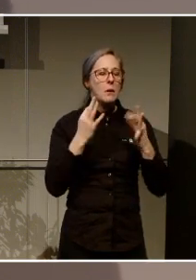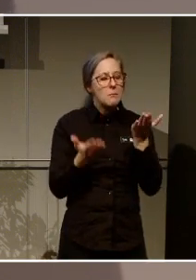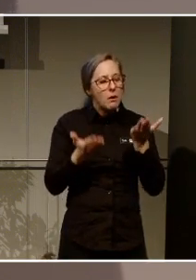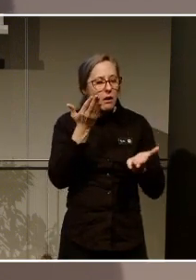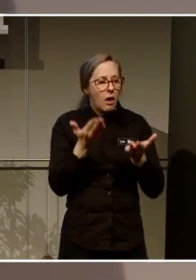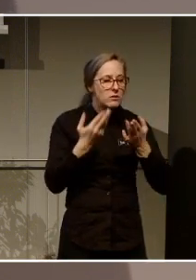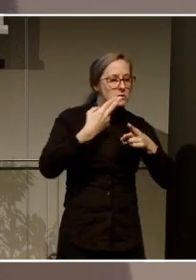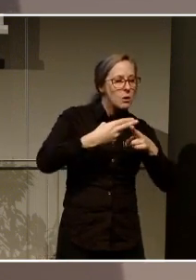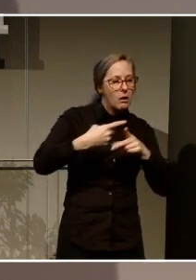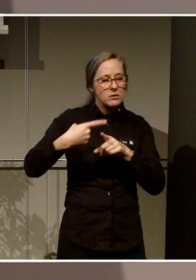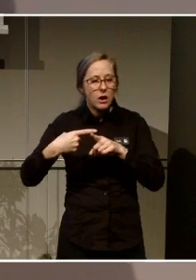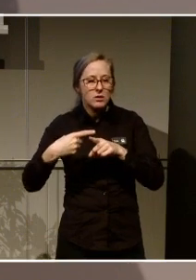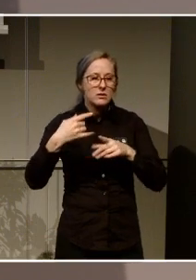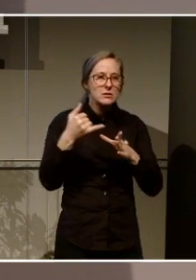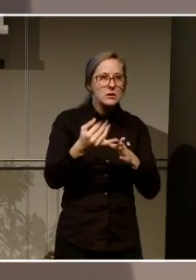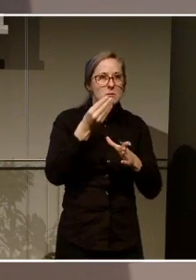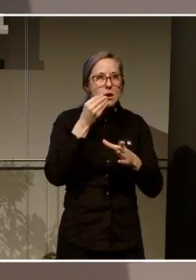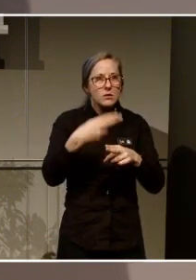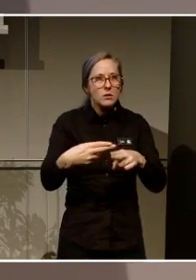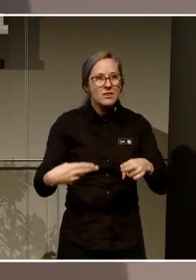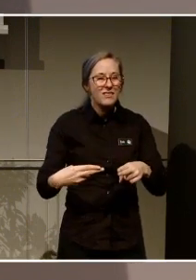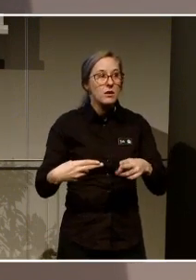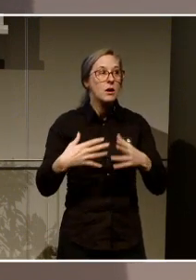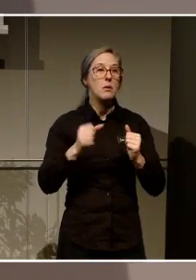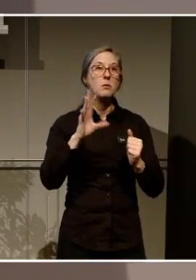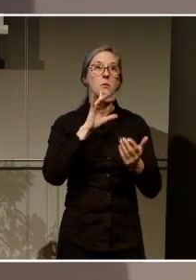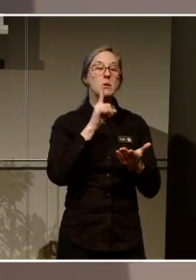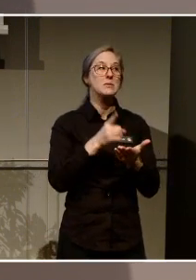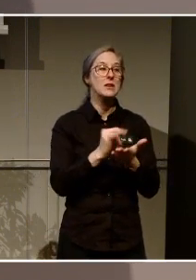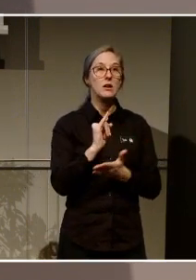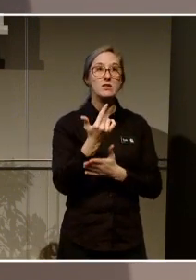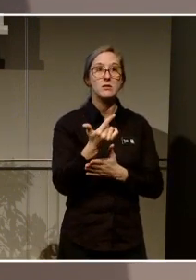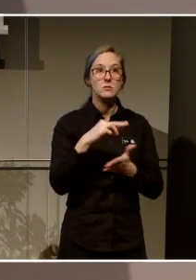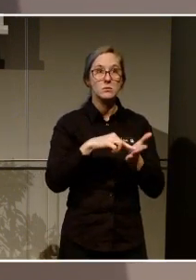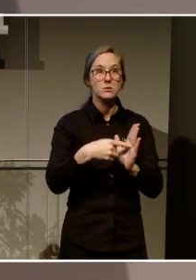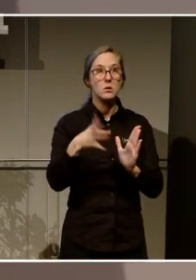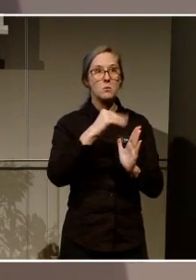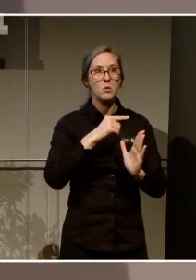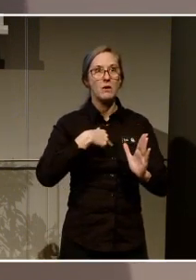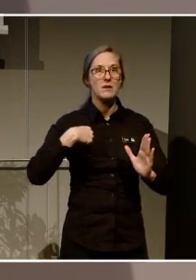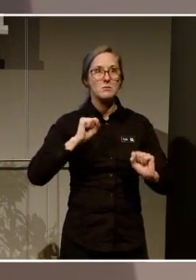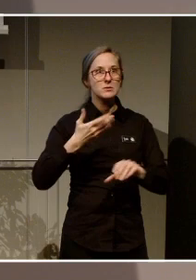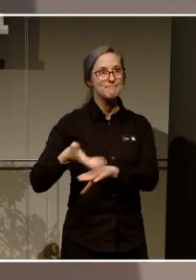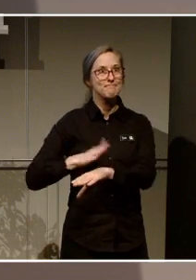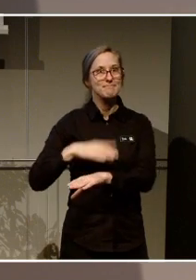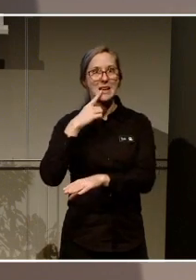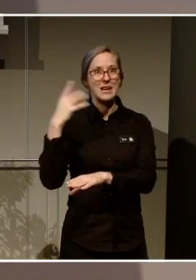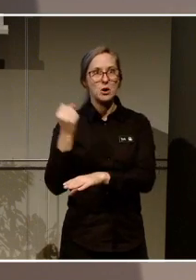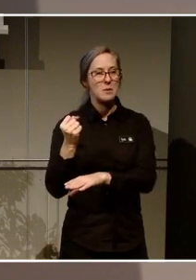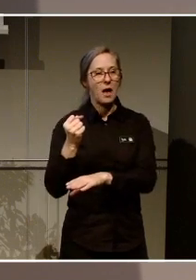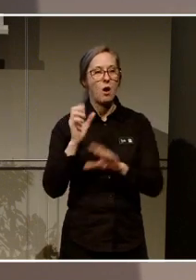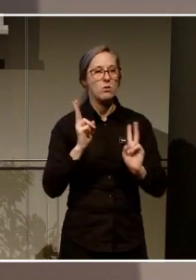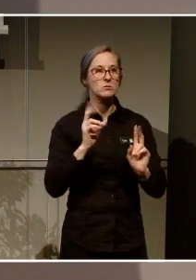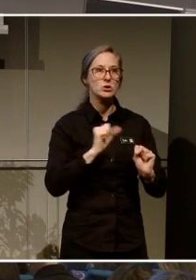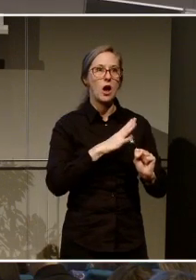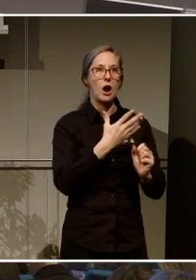den här. Men när vi ska beställa IT-system så förväntas vi inte bara veta att vi vill ha ketchup utan exakt balans av socker och salt. Men då ska vi alltså